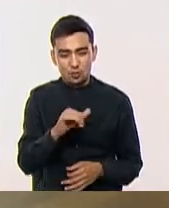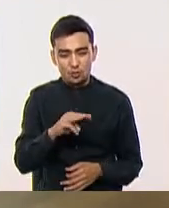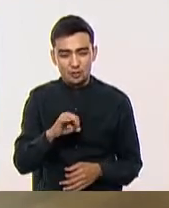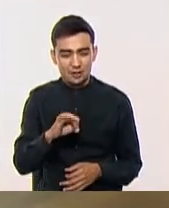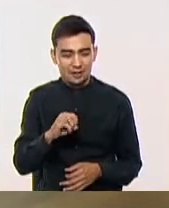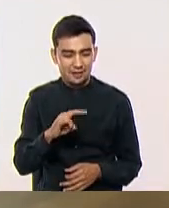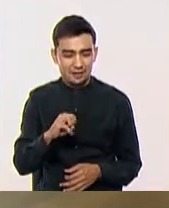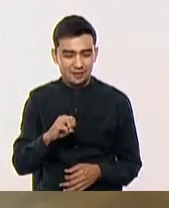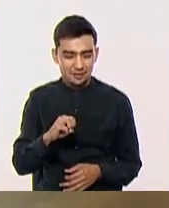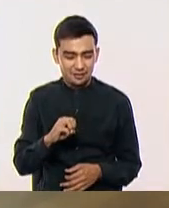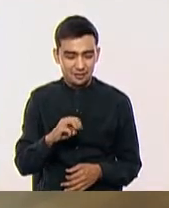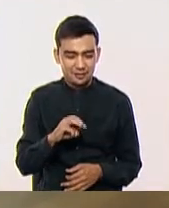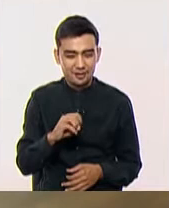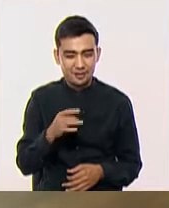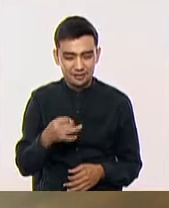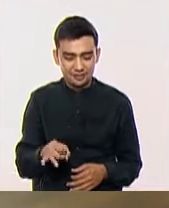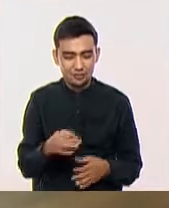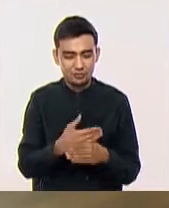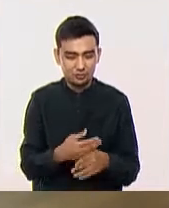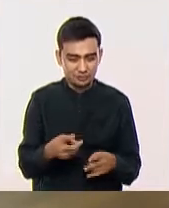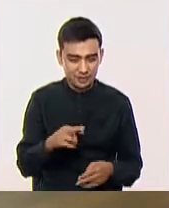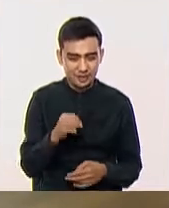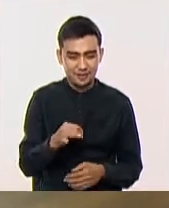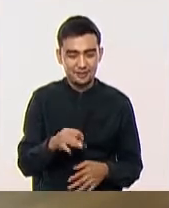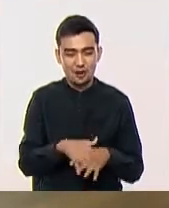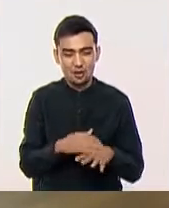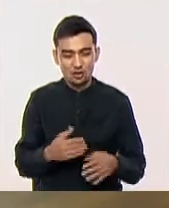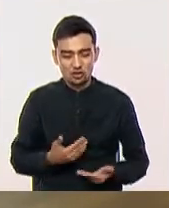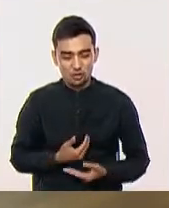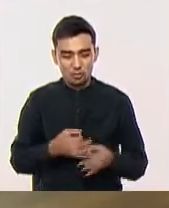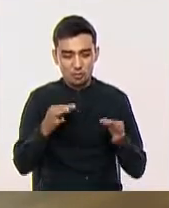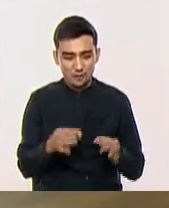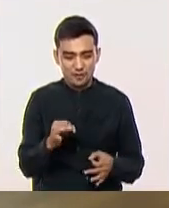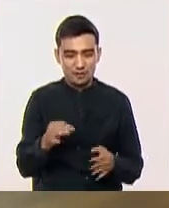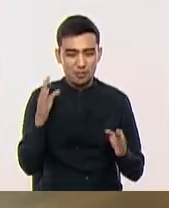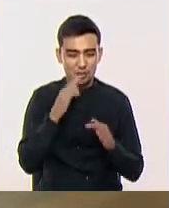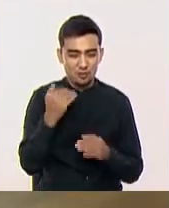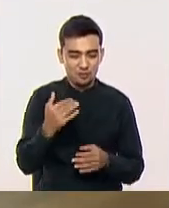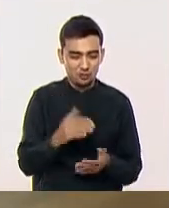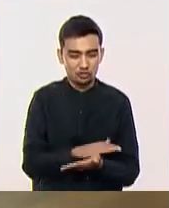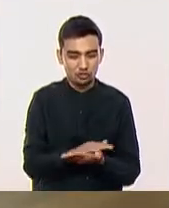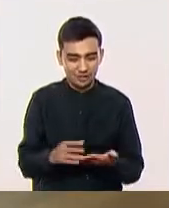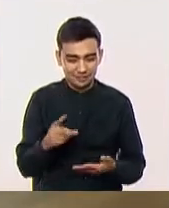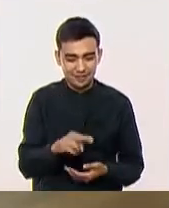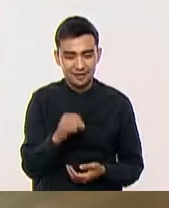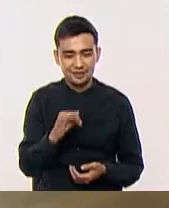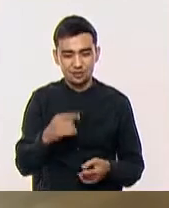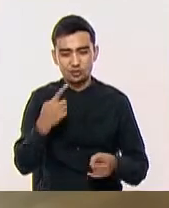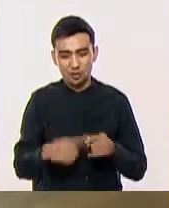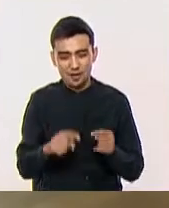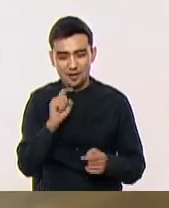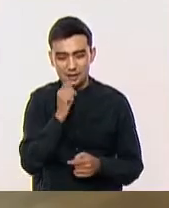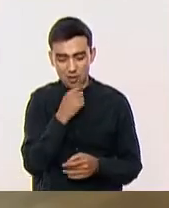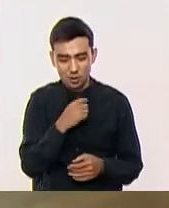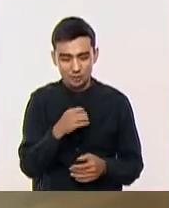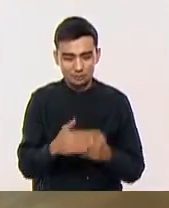тұрғыдан қажет, қоғамның бар болуы үшін, қоғамның саламатты өмір сүру үшін, экологиялық ортаның таза болуы үшін, тағы да басқа